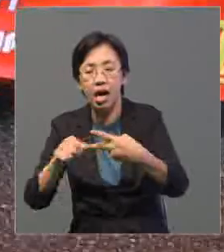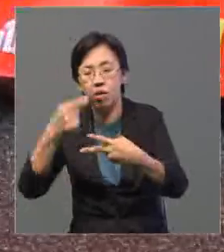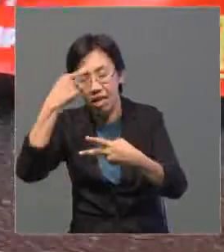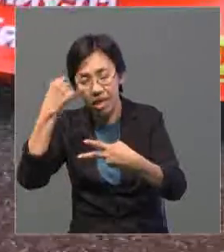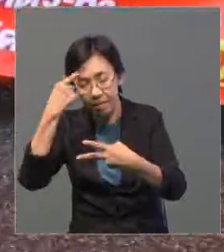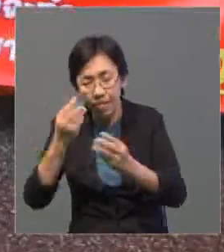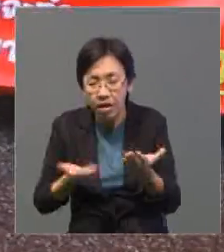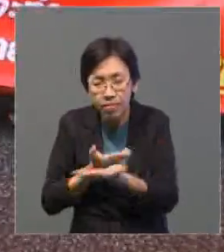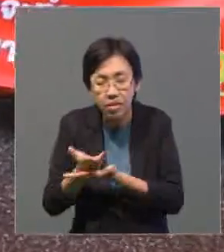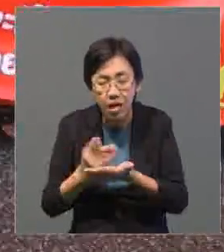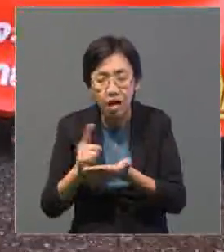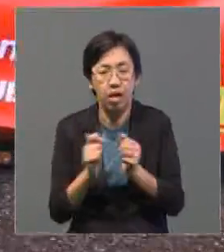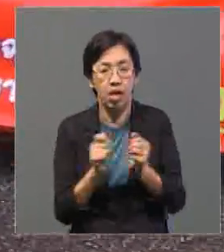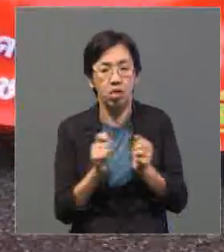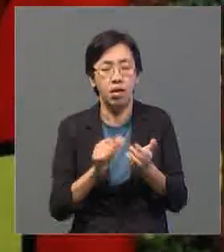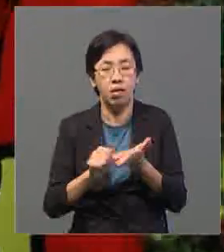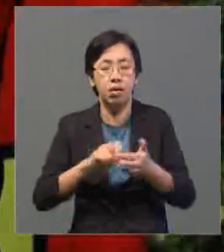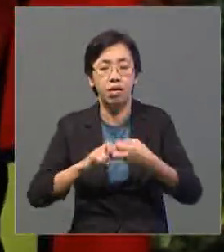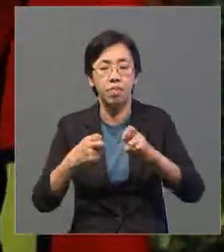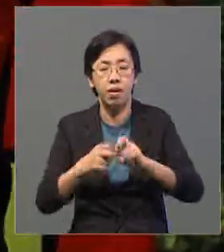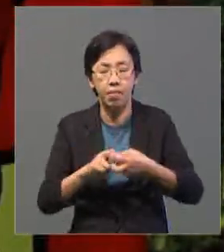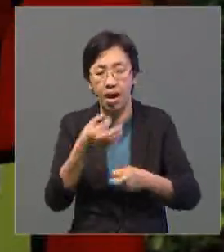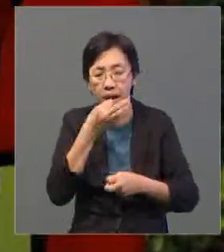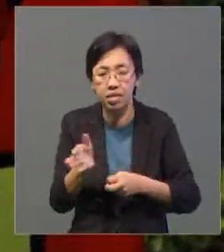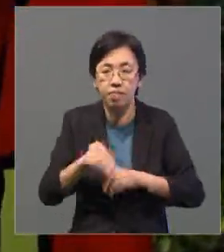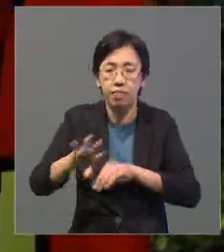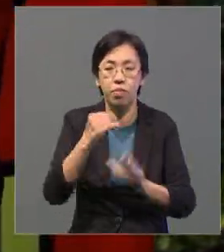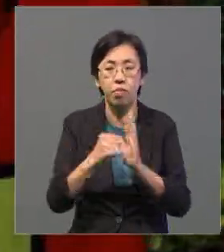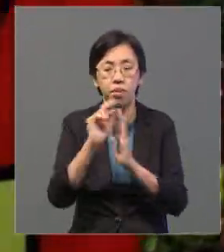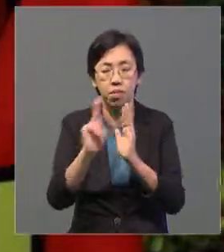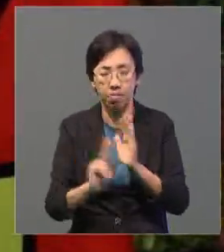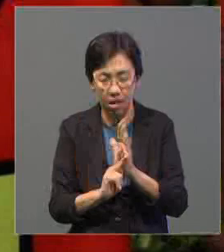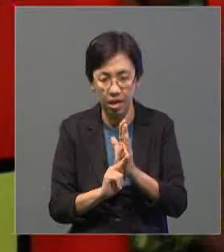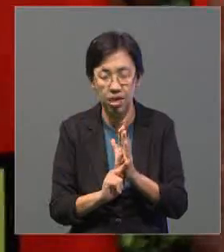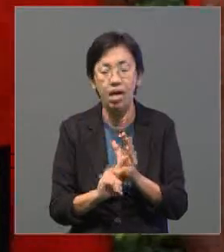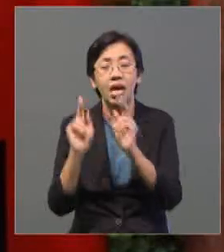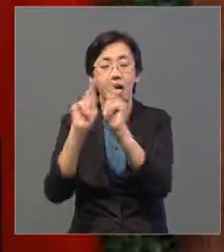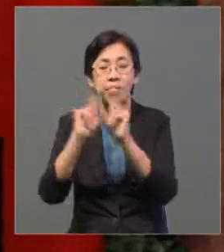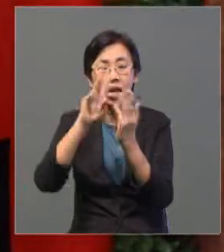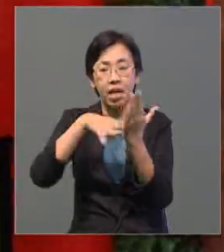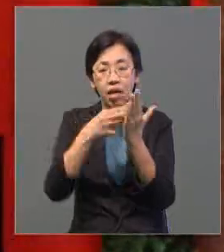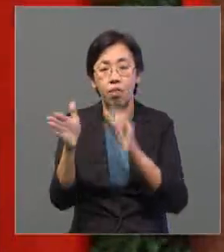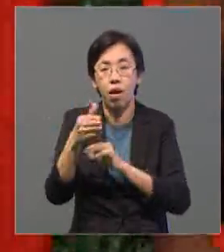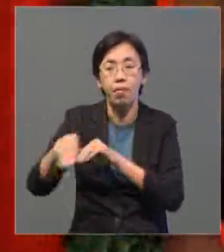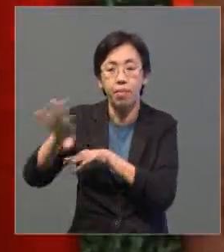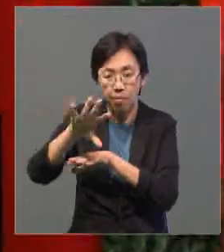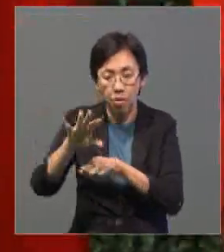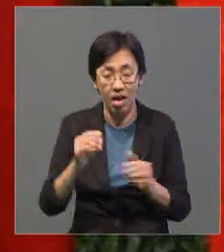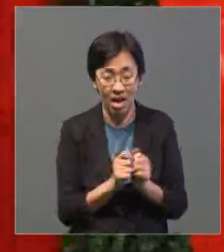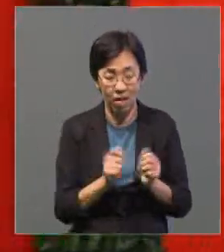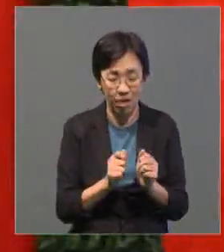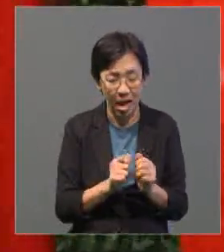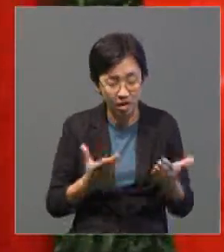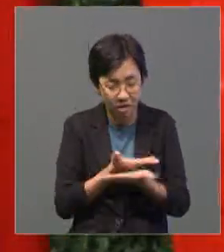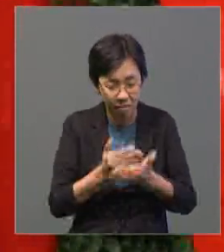การพิจารณาจากอนุกรรมการแก้ไขปัญหาการทำประมงผิดกฎหมายและคณะกรรมการนโยบายประมงแห่งชาติในลำดับต่อไป